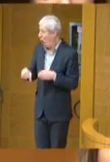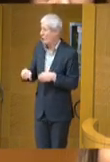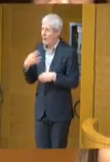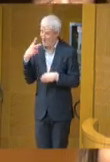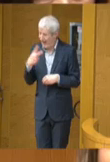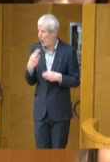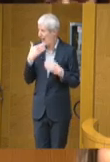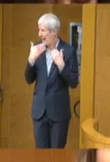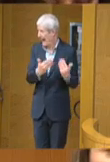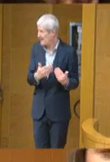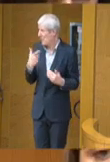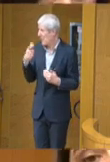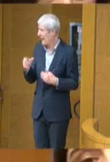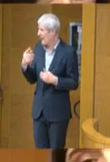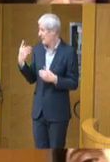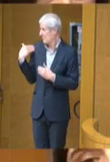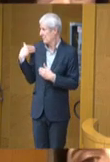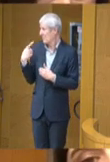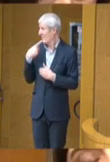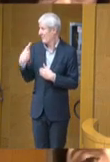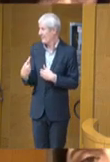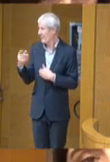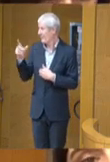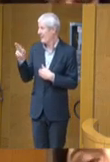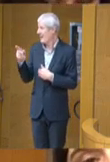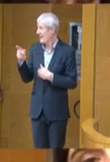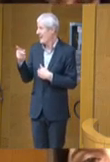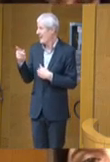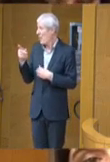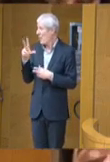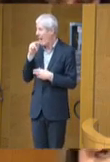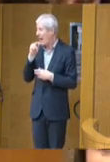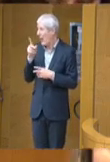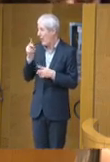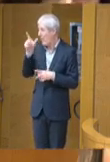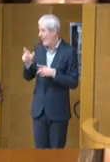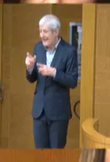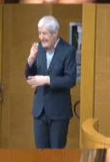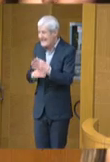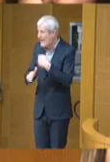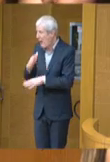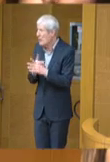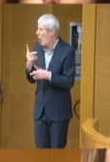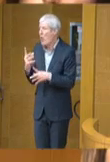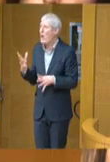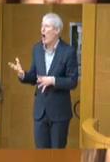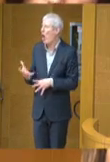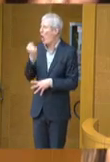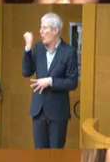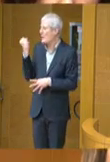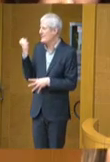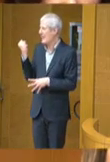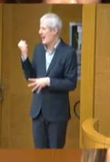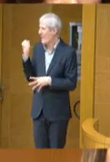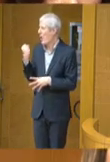tanto, anche perché, come ha detto prima uno, parlare per una persona con disabilità è una conquista enorme. Essere qua,